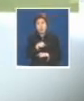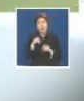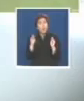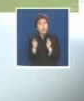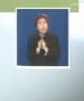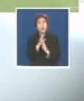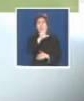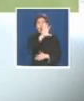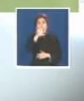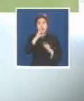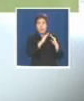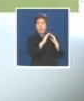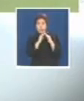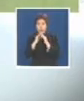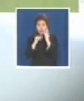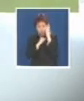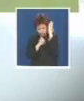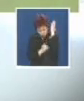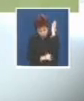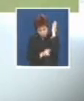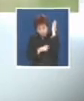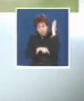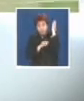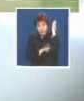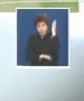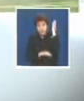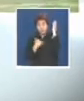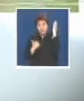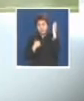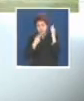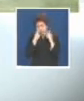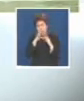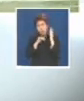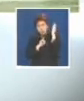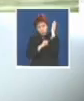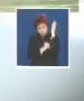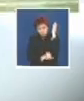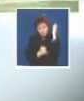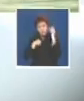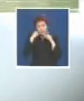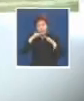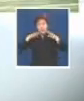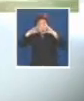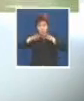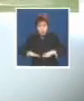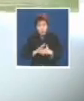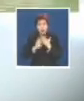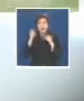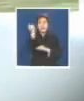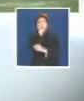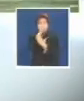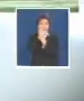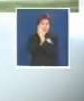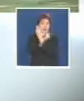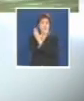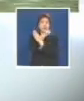หลังนะครับในหลายจังหวัดนะครับซึ่งตรงนี้เนี่ยในส่วนของบางจังหวัดที่น้ำลดสถานการณ์นิ่งแล้วเช่นที่จังหวัดกระบี่นะ